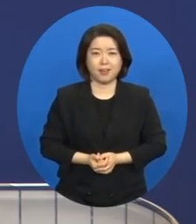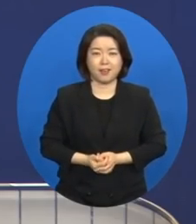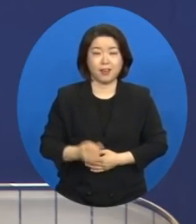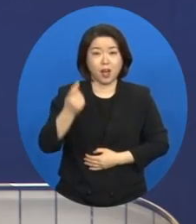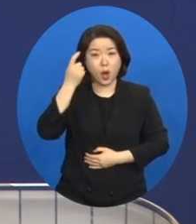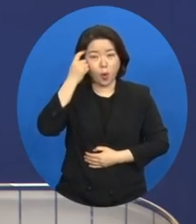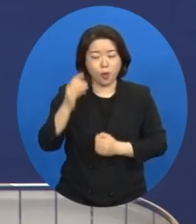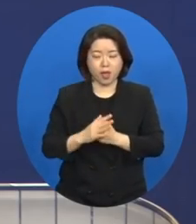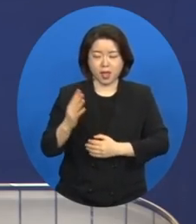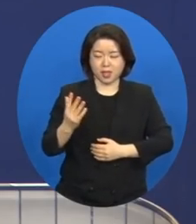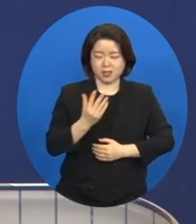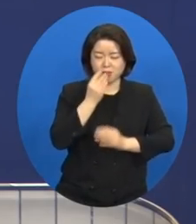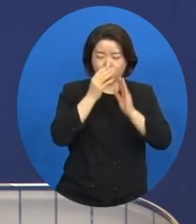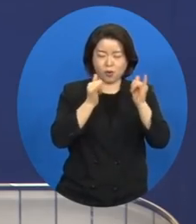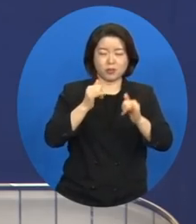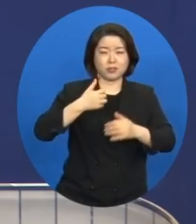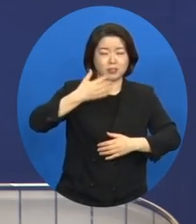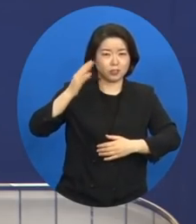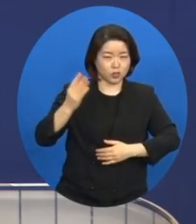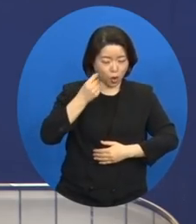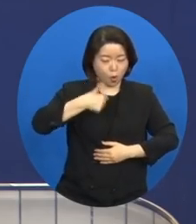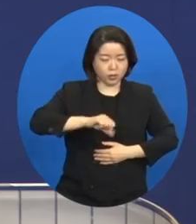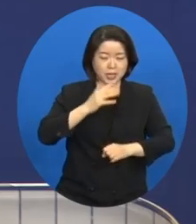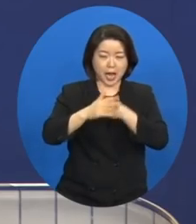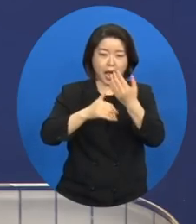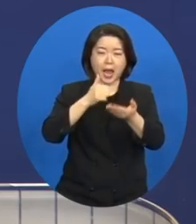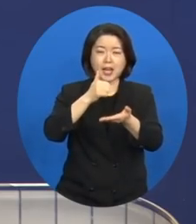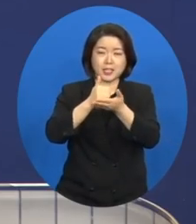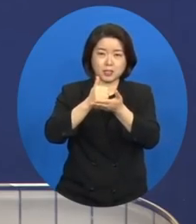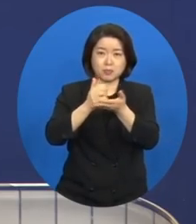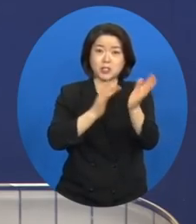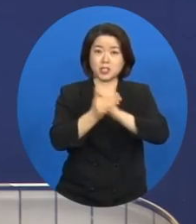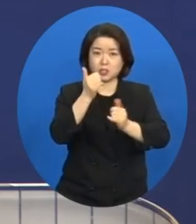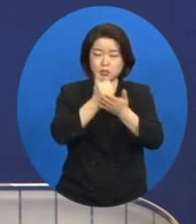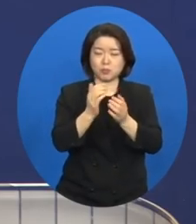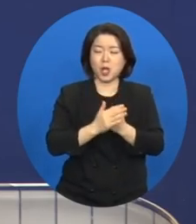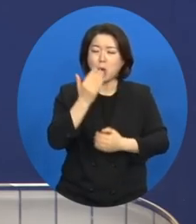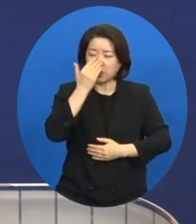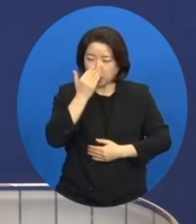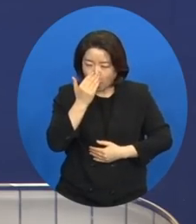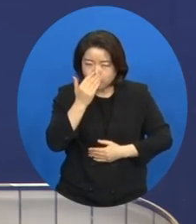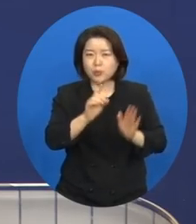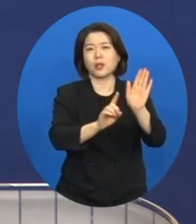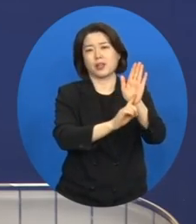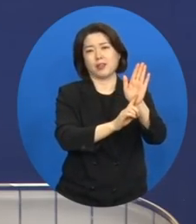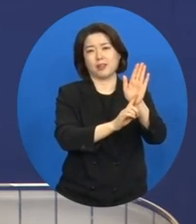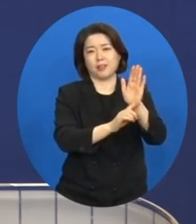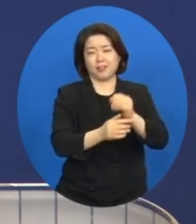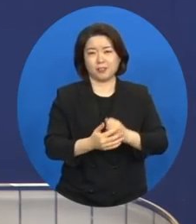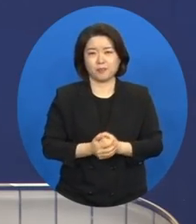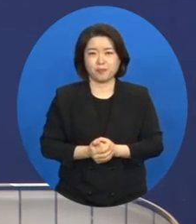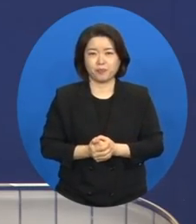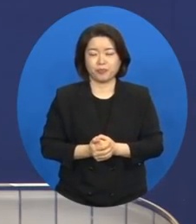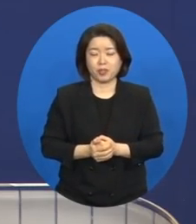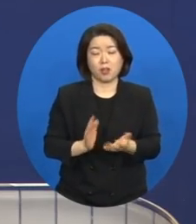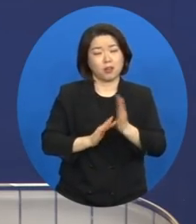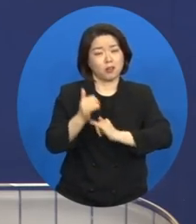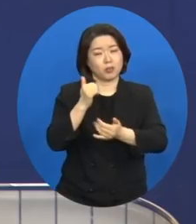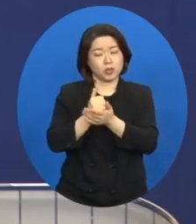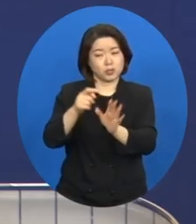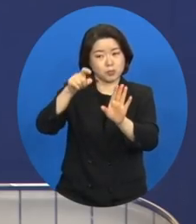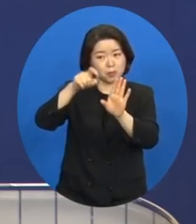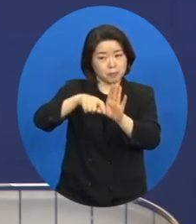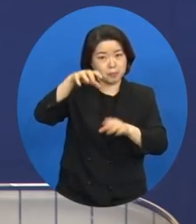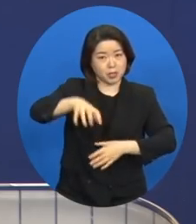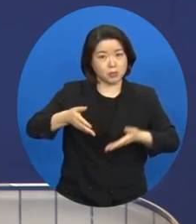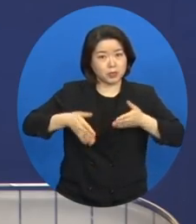성자 하나님이신 예수님 자체가 겸손의 왕이시기 때문에 그래요. 예를 들어서 예수님이 베들레헴에서 태어나셨습니다.